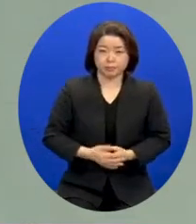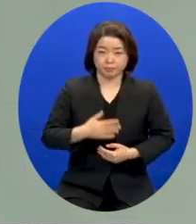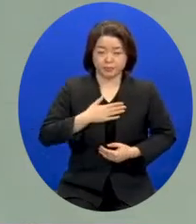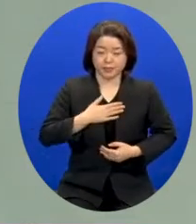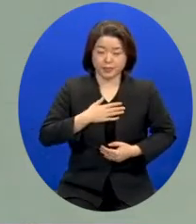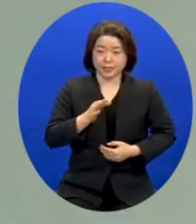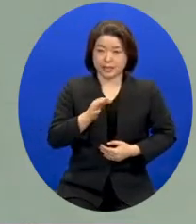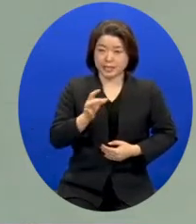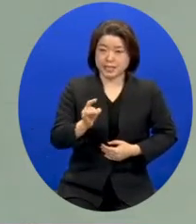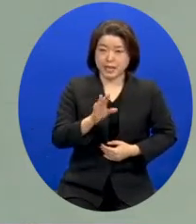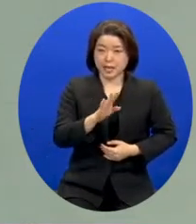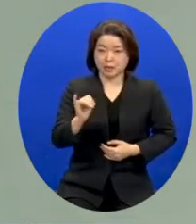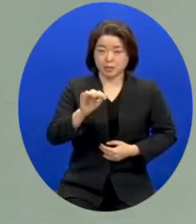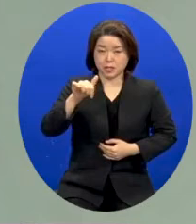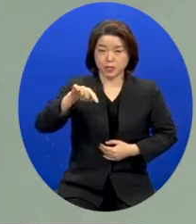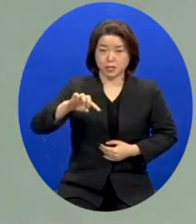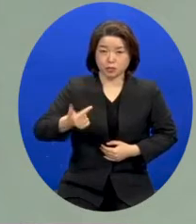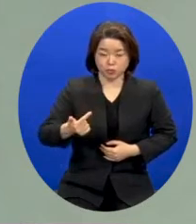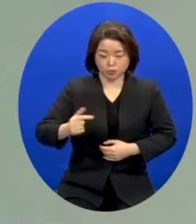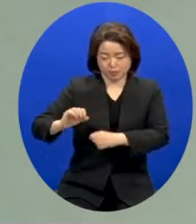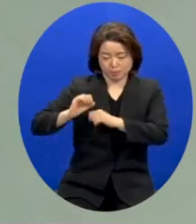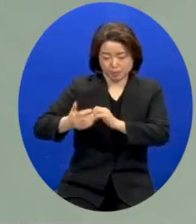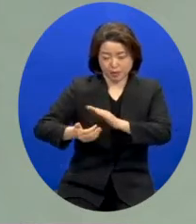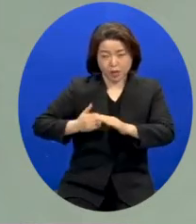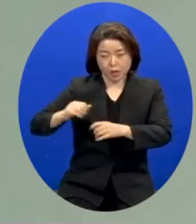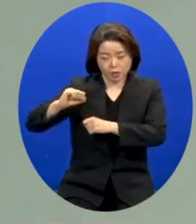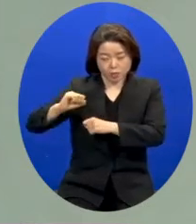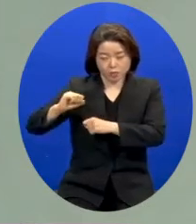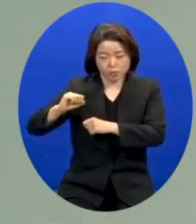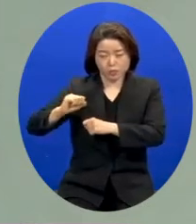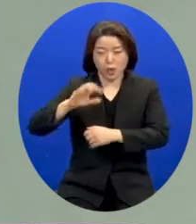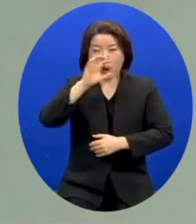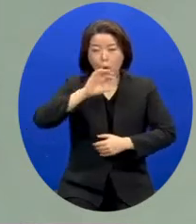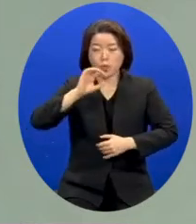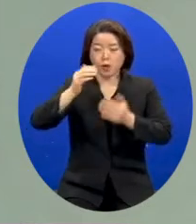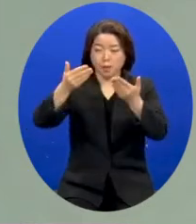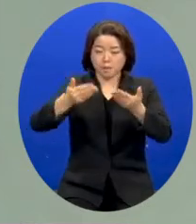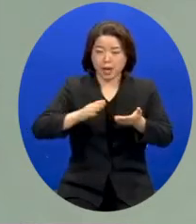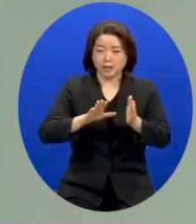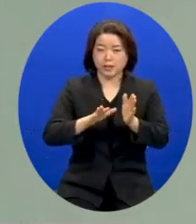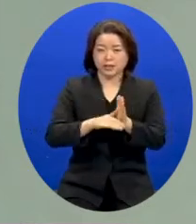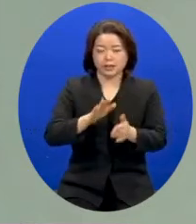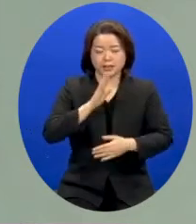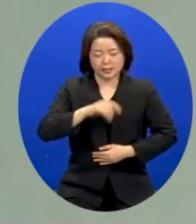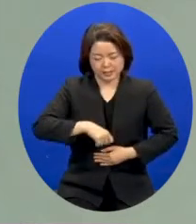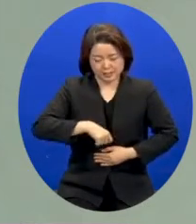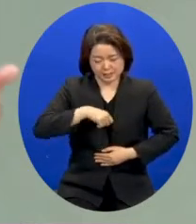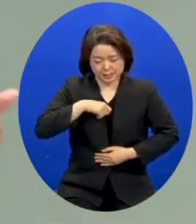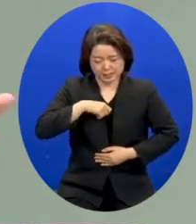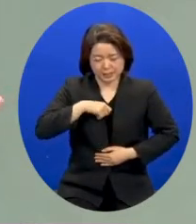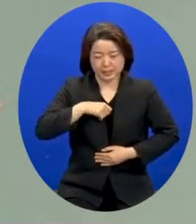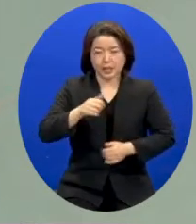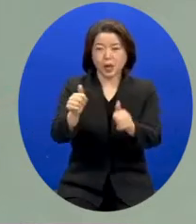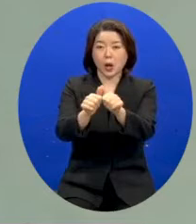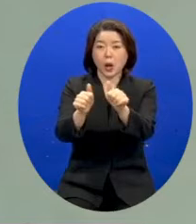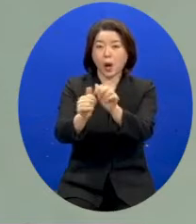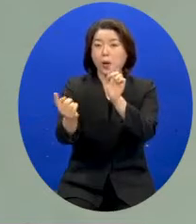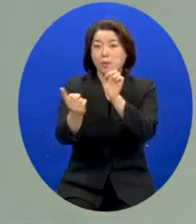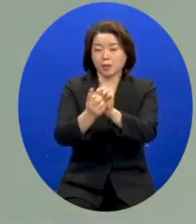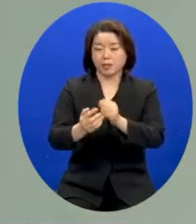때 거기서 아주 신실한 형제 하나를 만났습니다. 그는